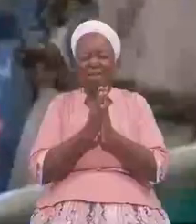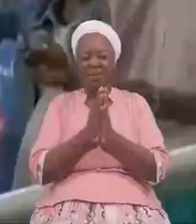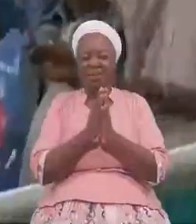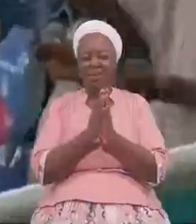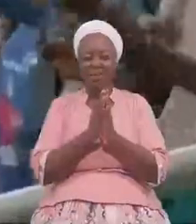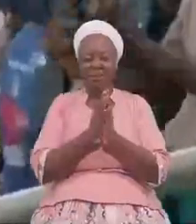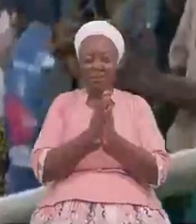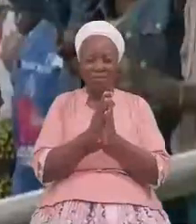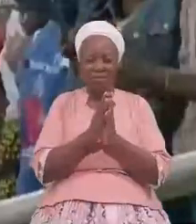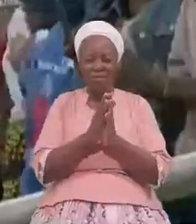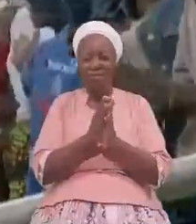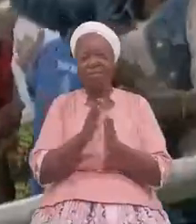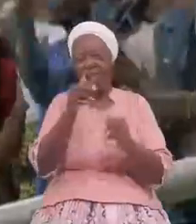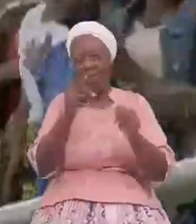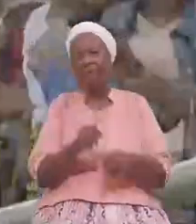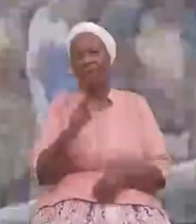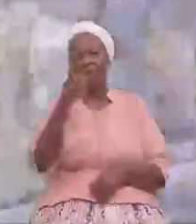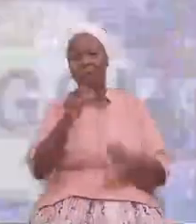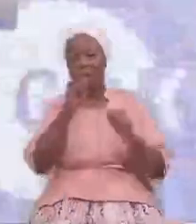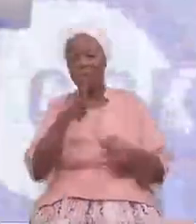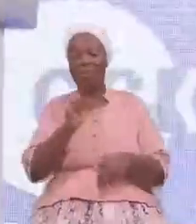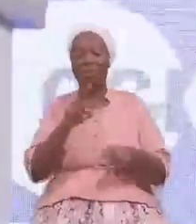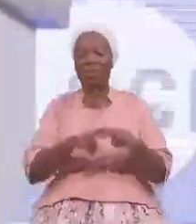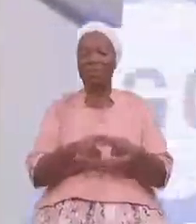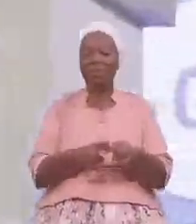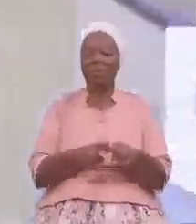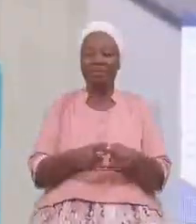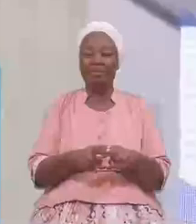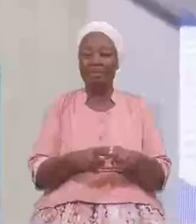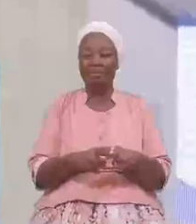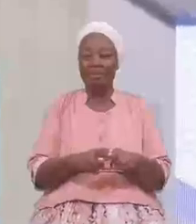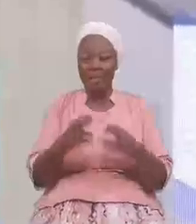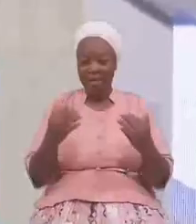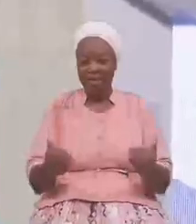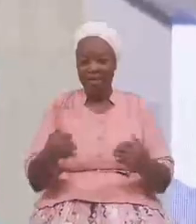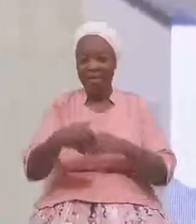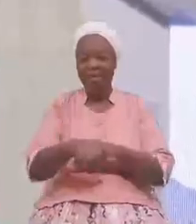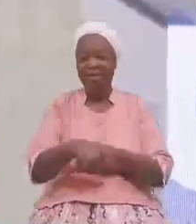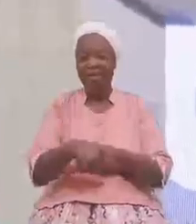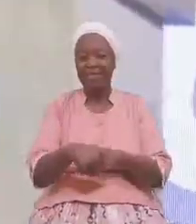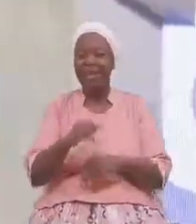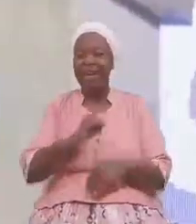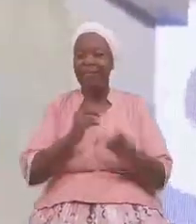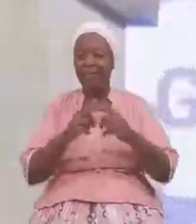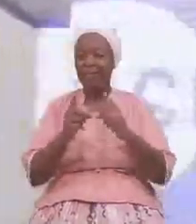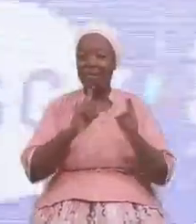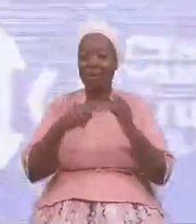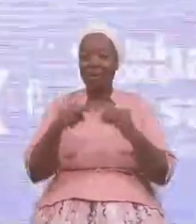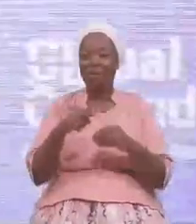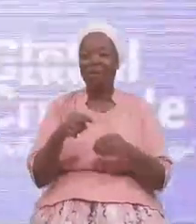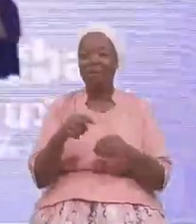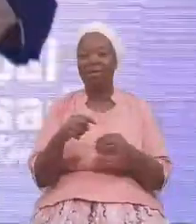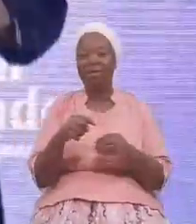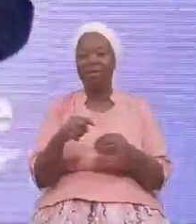Que Dieu vous bénisse pour vous asseoir. Ce soir, je vais vous parler